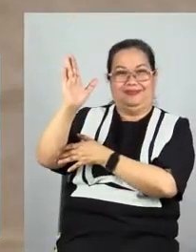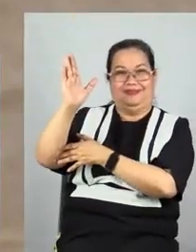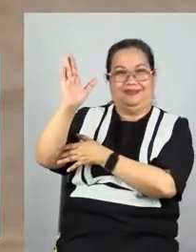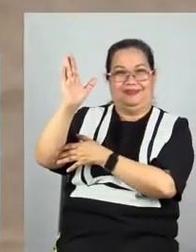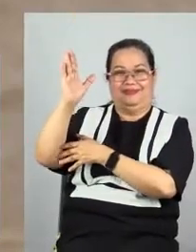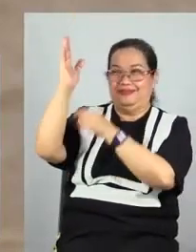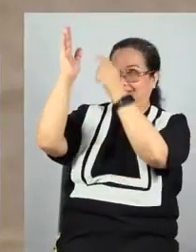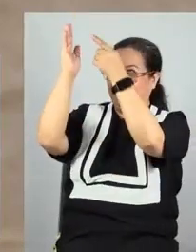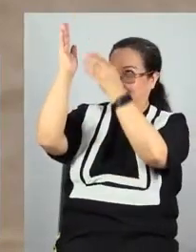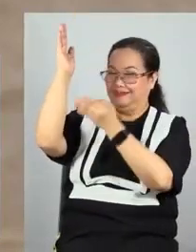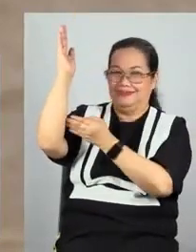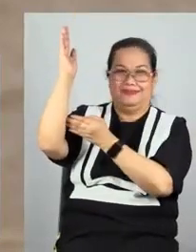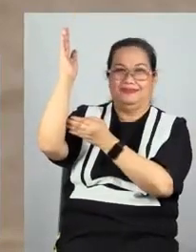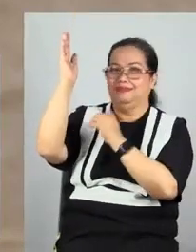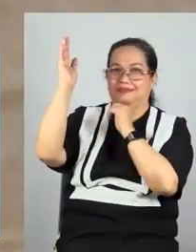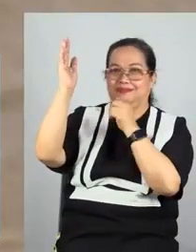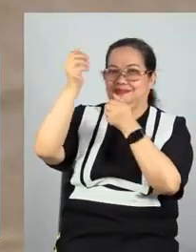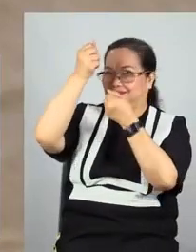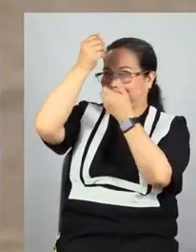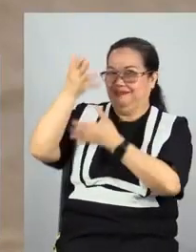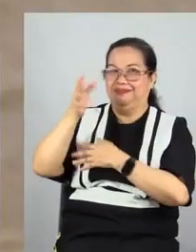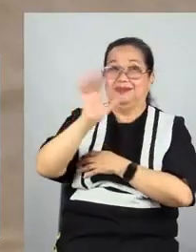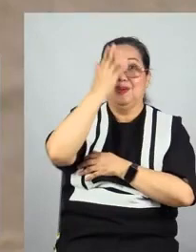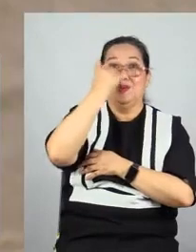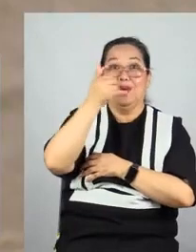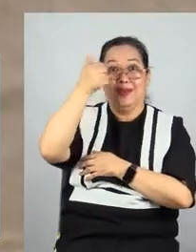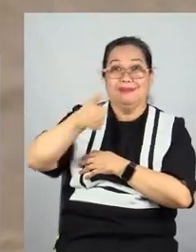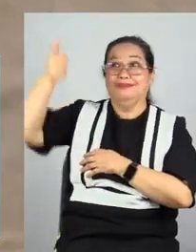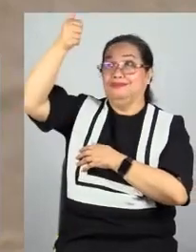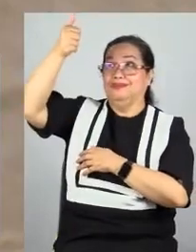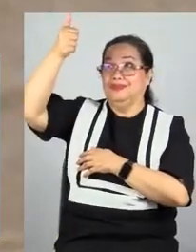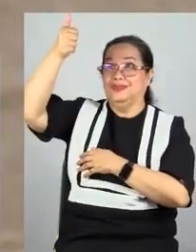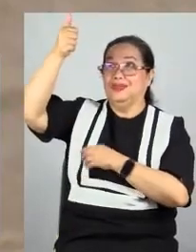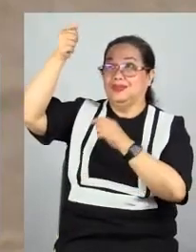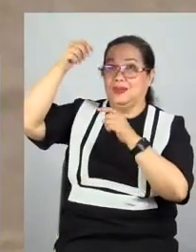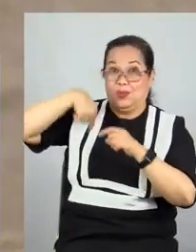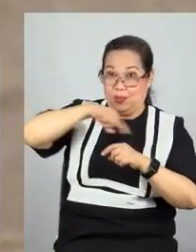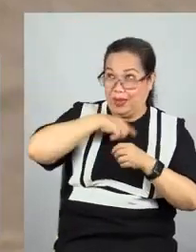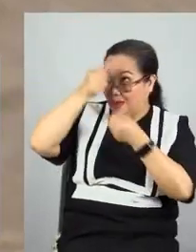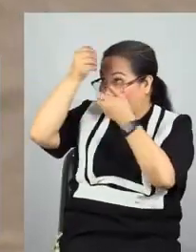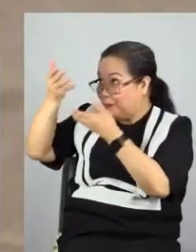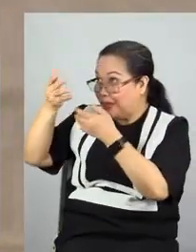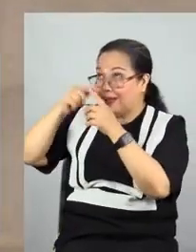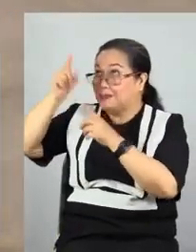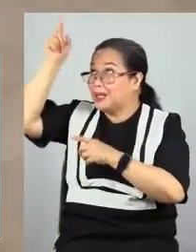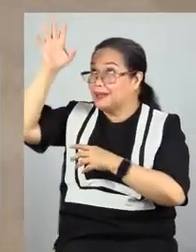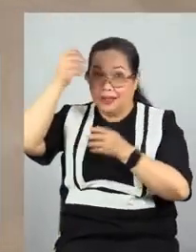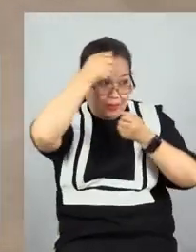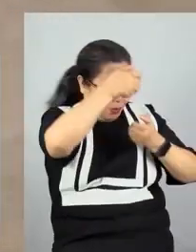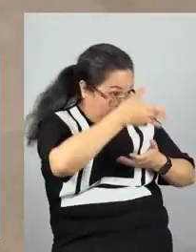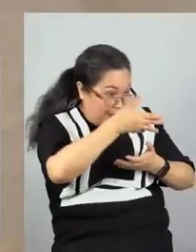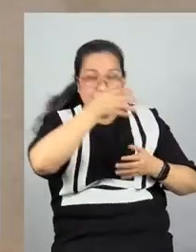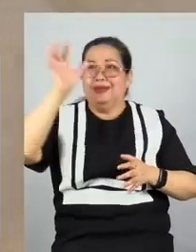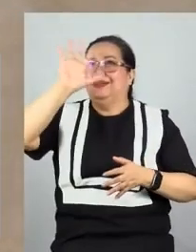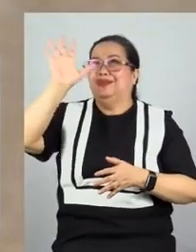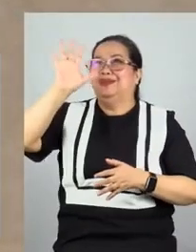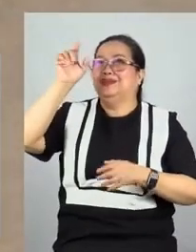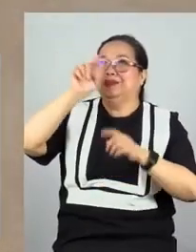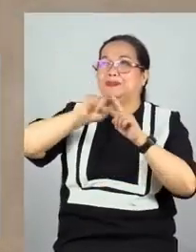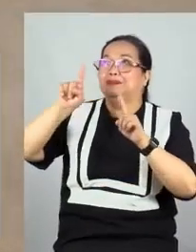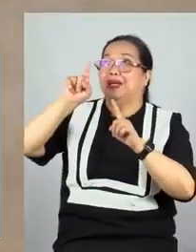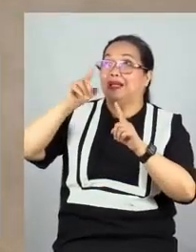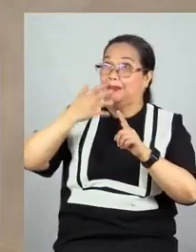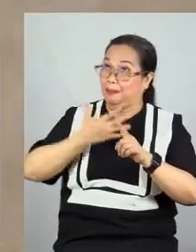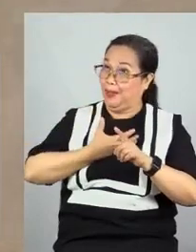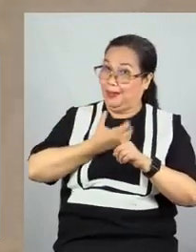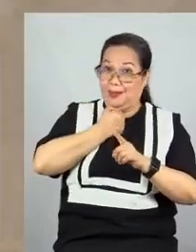Ang Diyos po hindi sumusunod. Ang Diyos sinusunod. Pero isinantabi niya yung kanyang